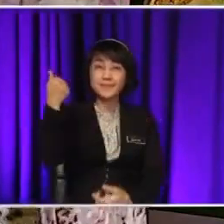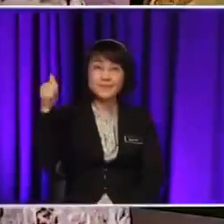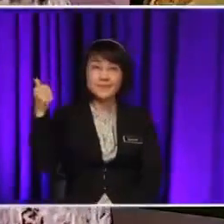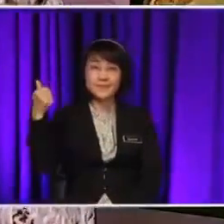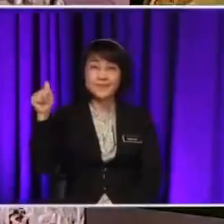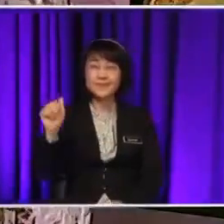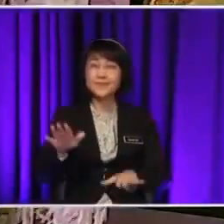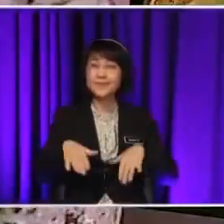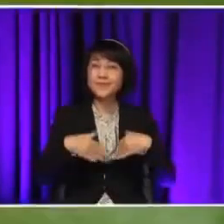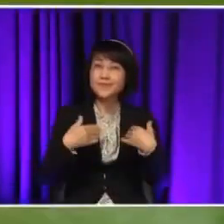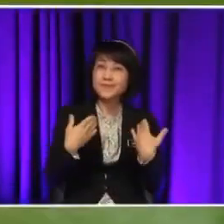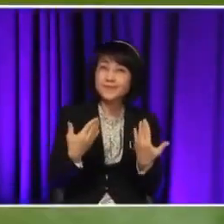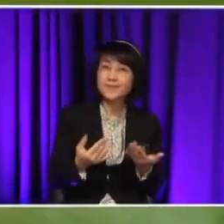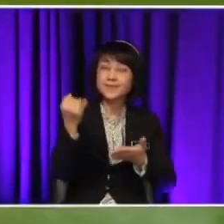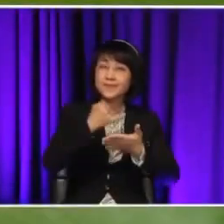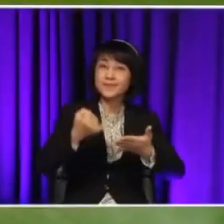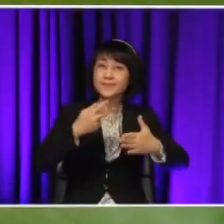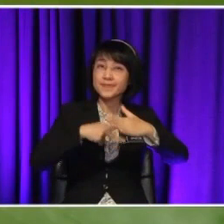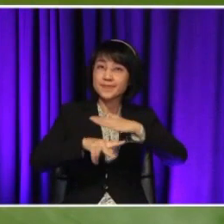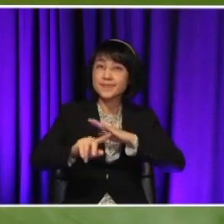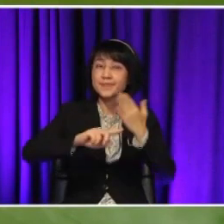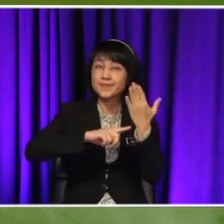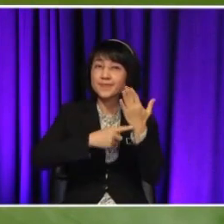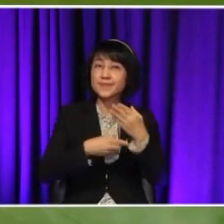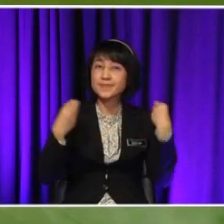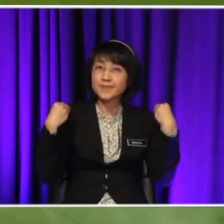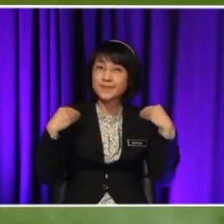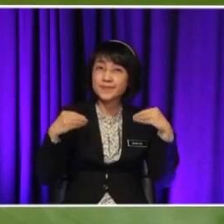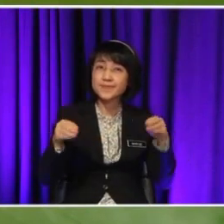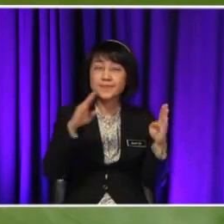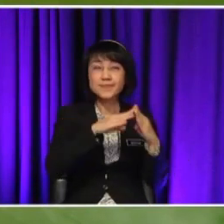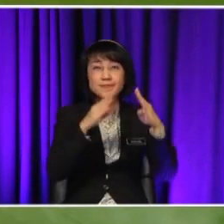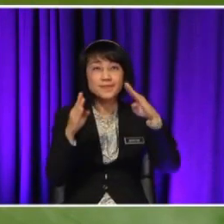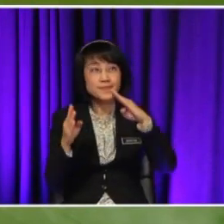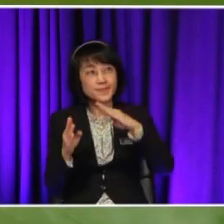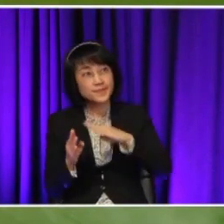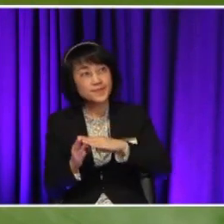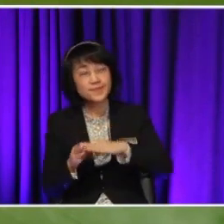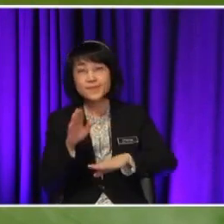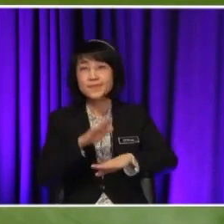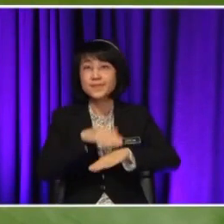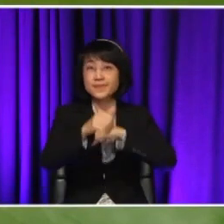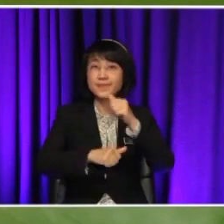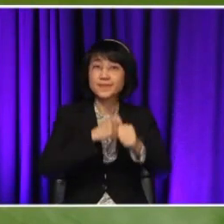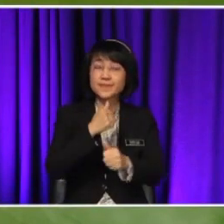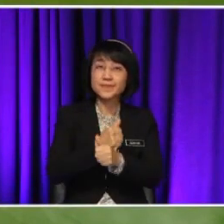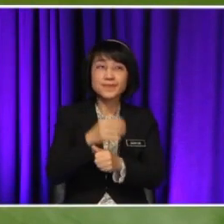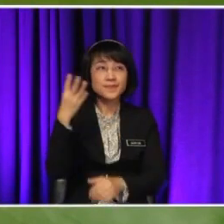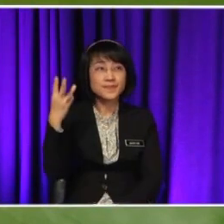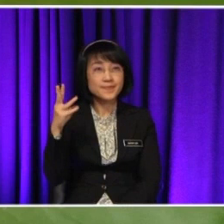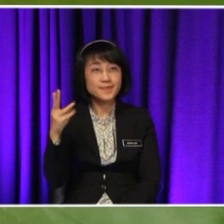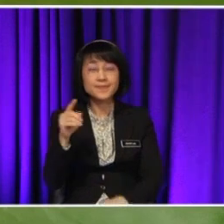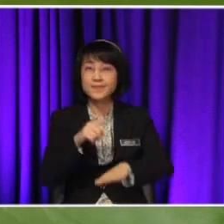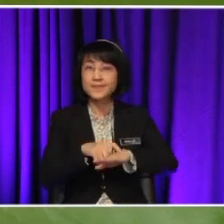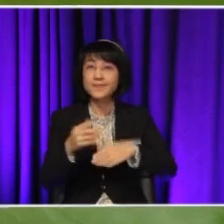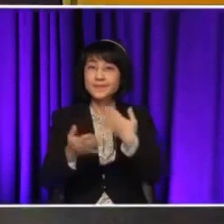Okey, bagaimanakah seni cetakan mula dijual di bandar Antwerp pada abad ke-16? Tadi cikgu dah cakap dah. Ini senang cikgu. Ini